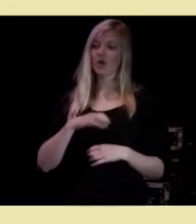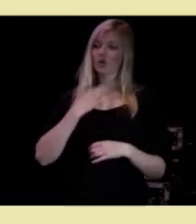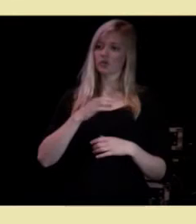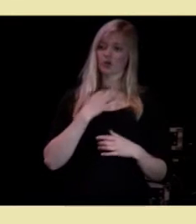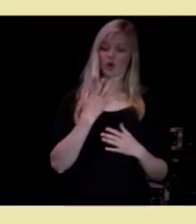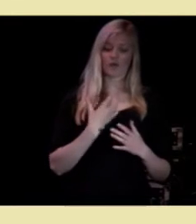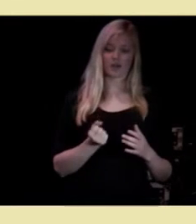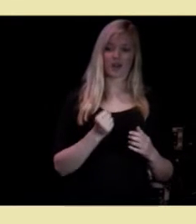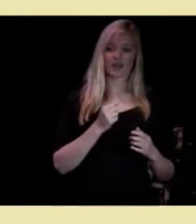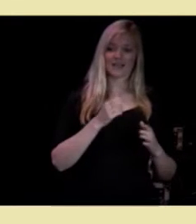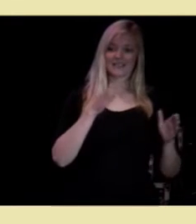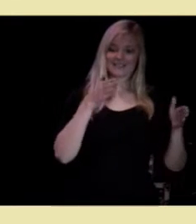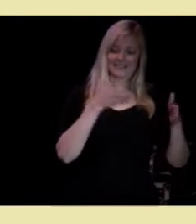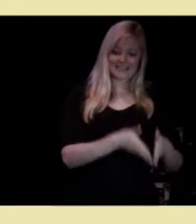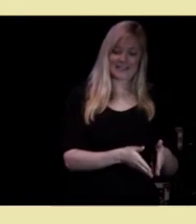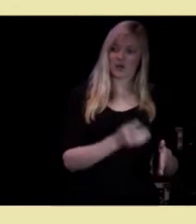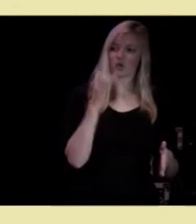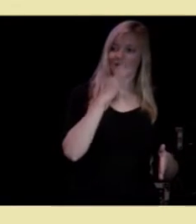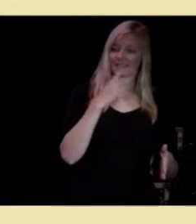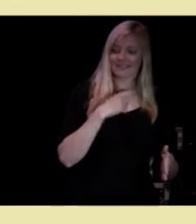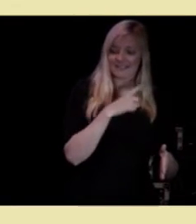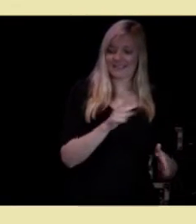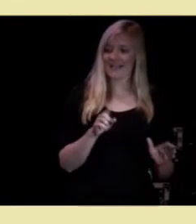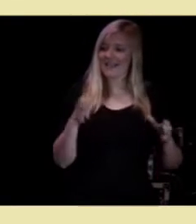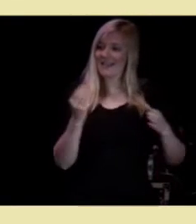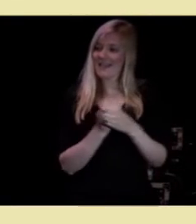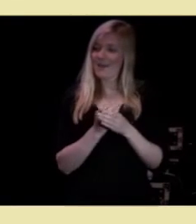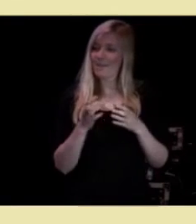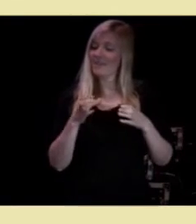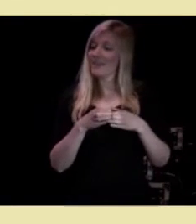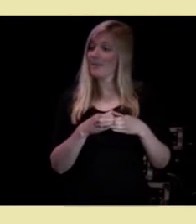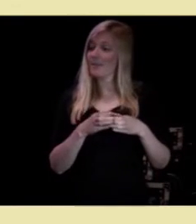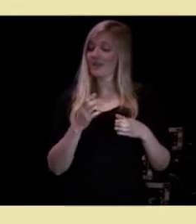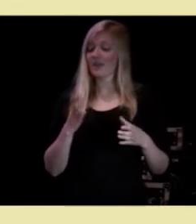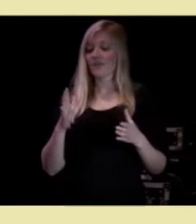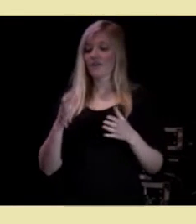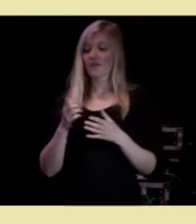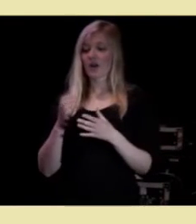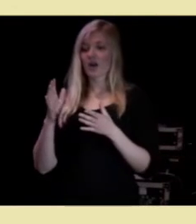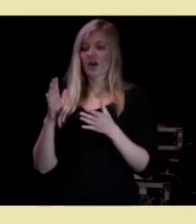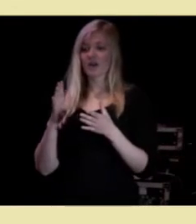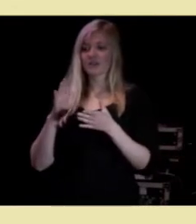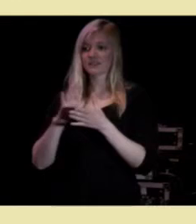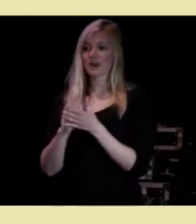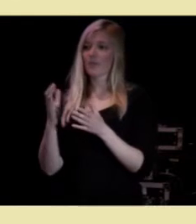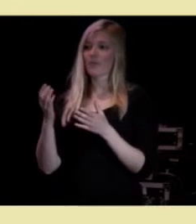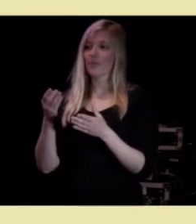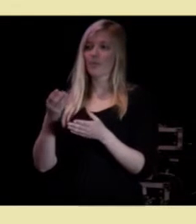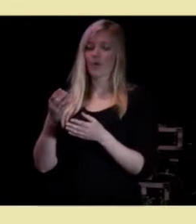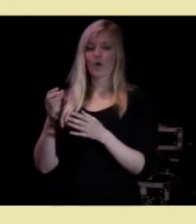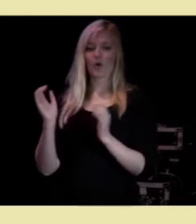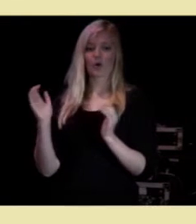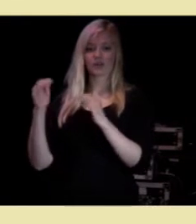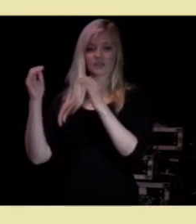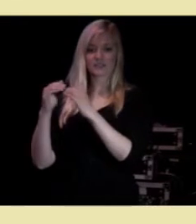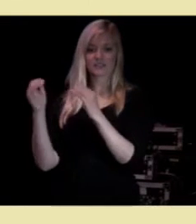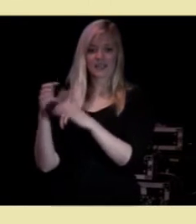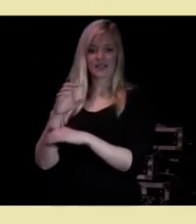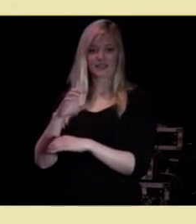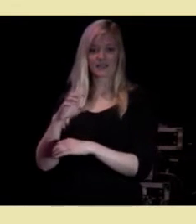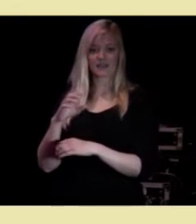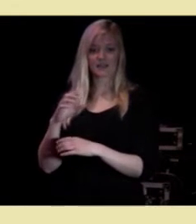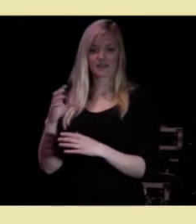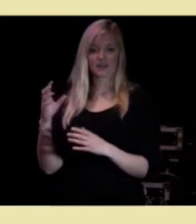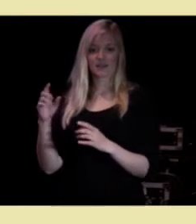fra silotenkning til team, til samlokalisering og samorganisering for å gi bedre kvalitet.